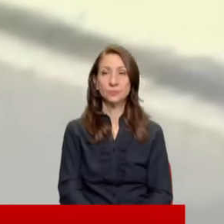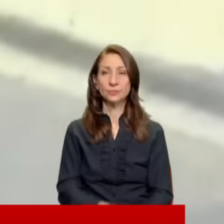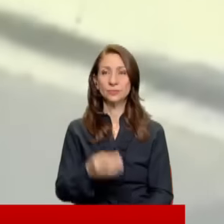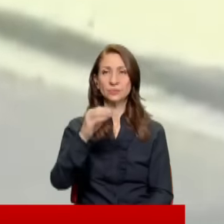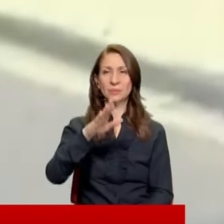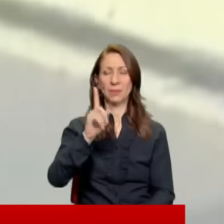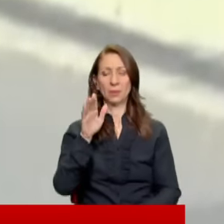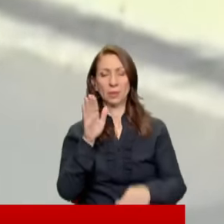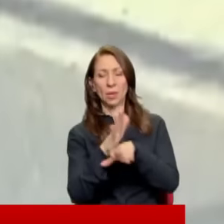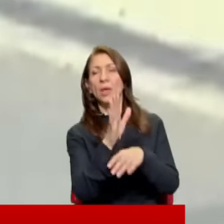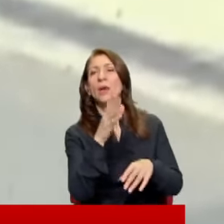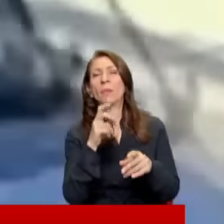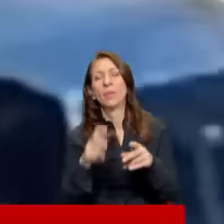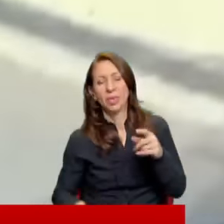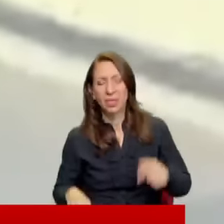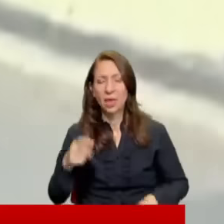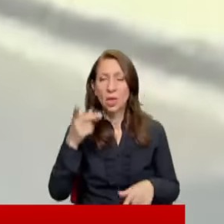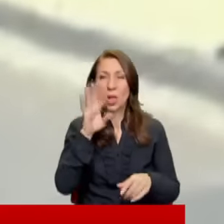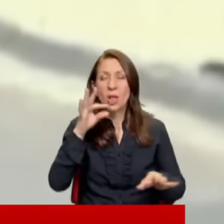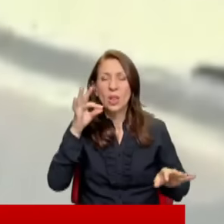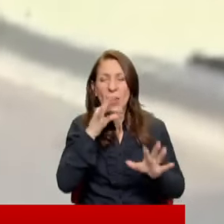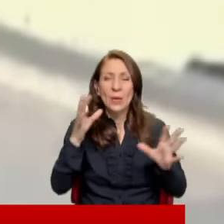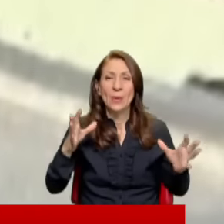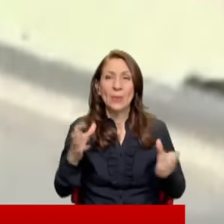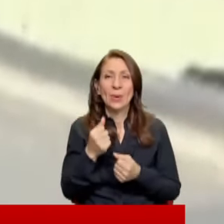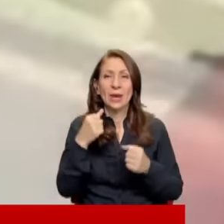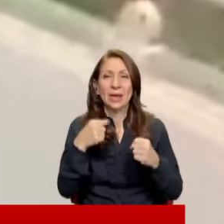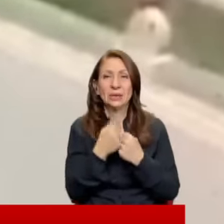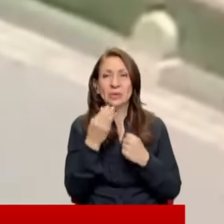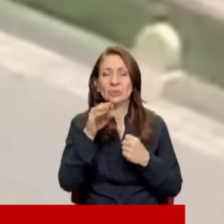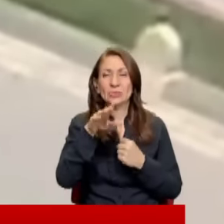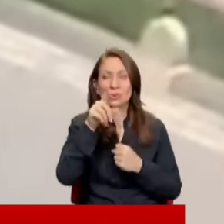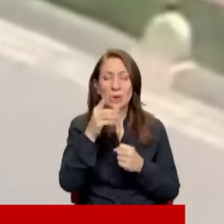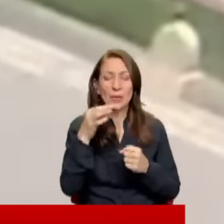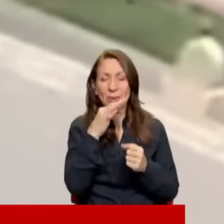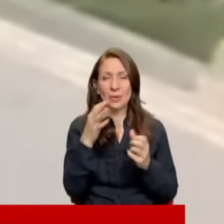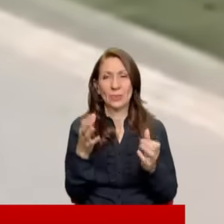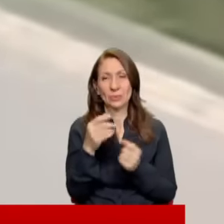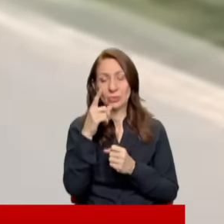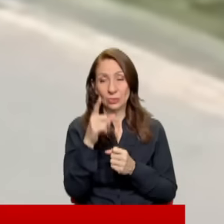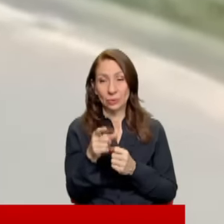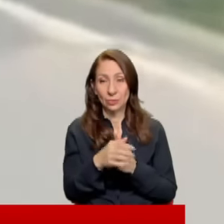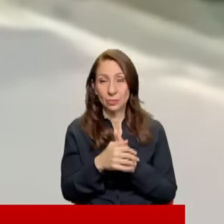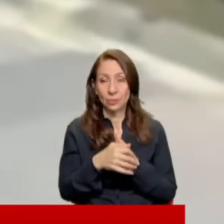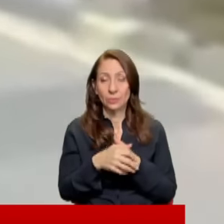küçük bir darbe birkaç sıyrık ölümle sonuçlanabilecek kazayı küçük çocuk ucuz